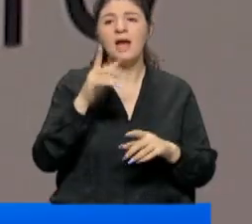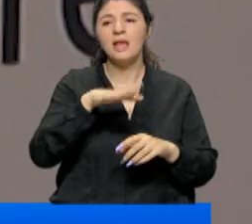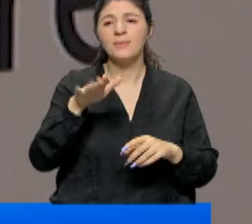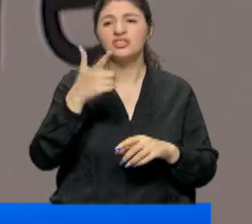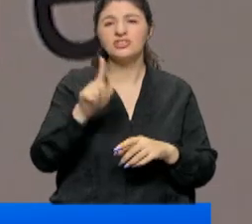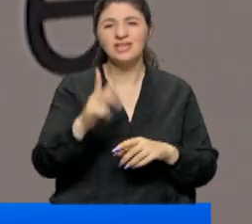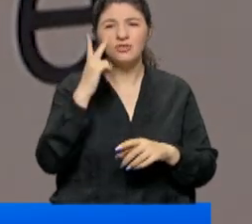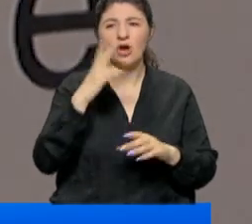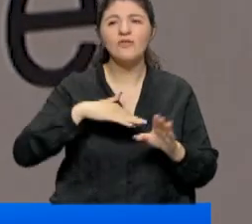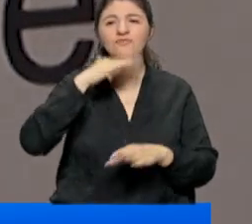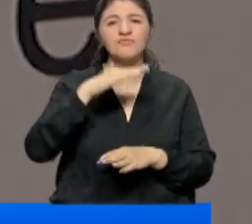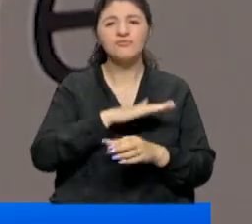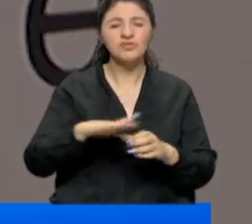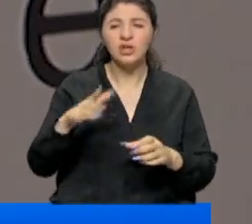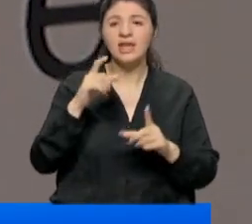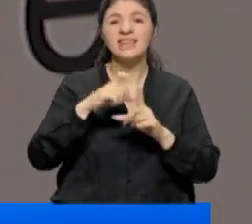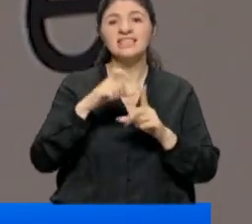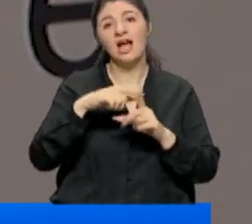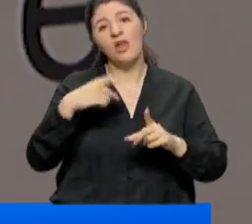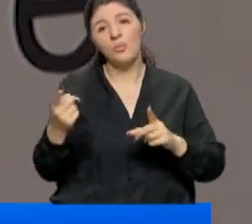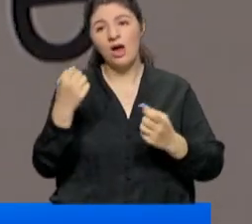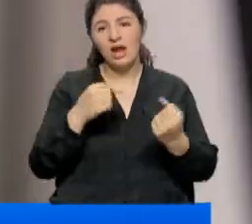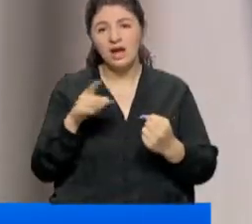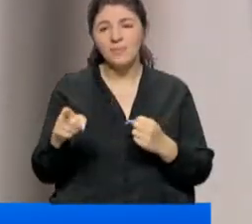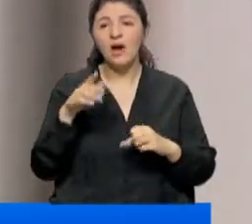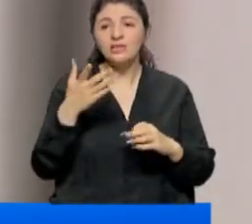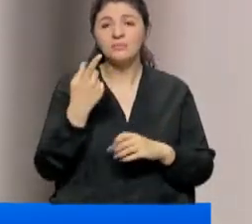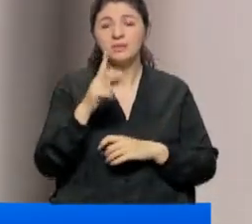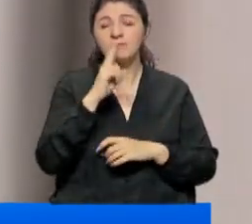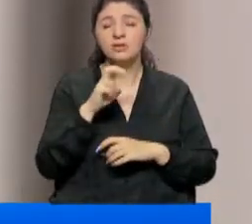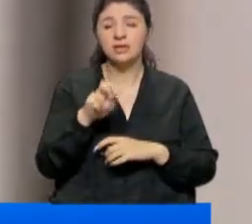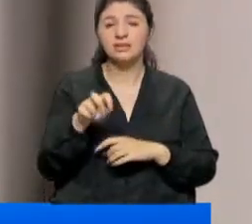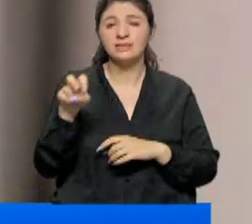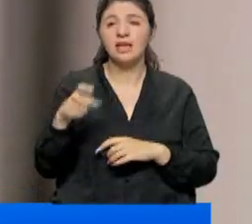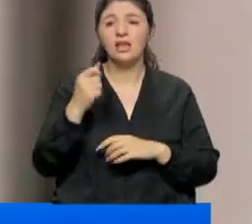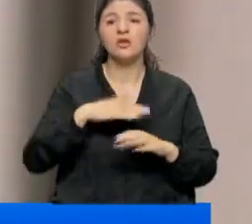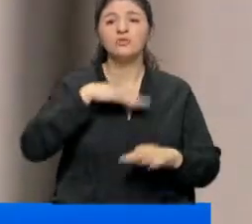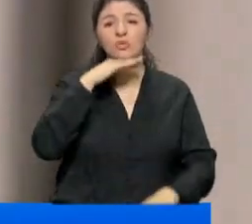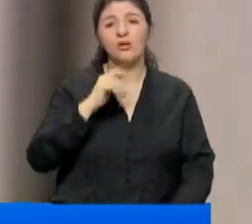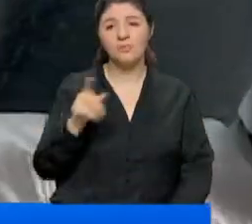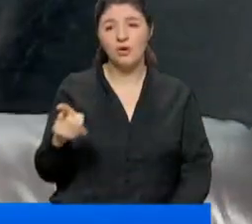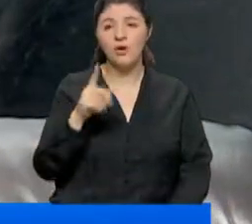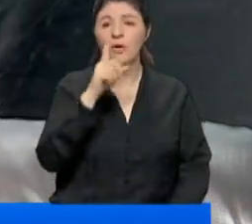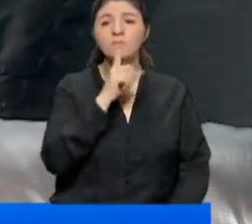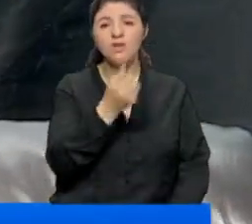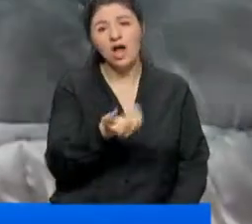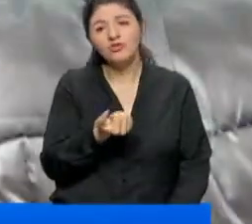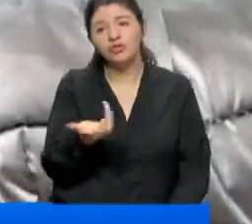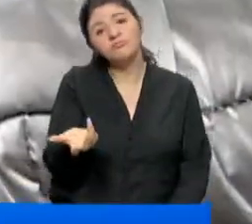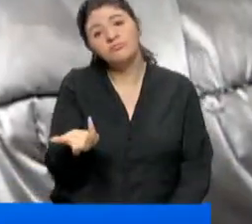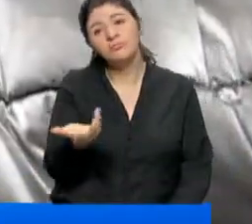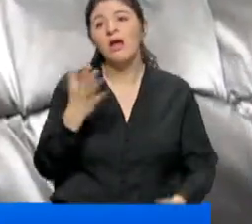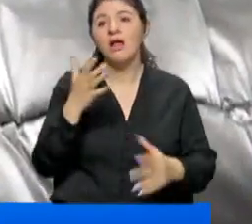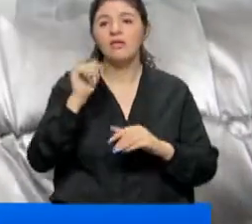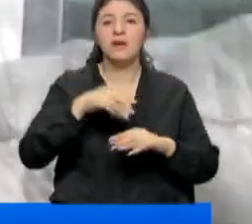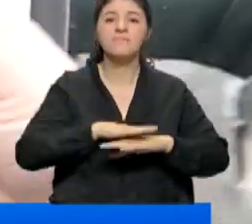55 litrelik bir depo ve sahip dizel Bir aracın deposu ise artık 1288 liraya doluyor 100 liralık alacağız